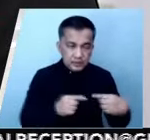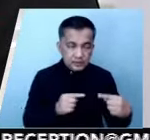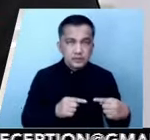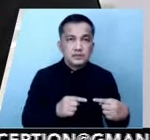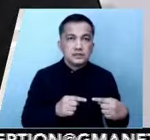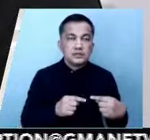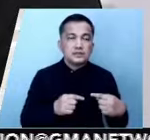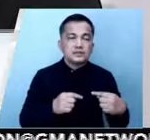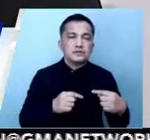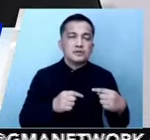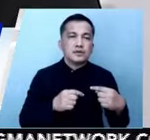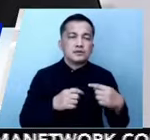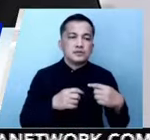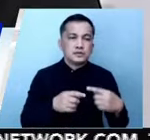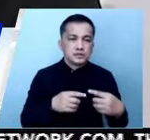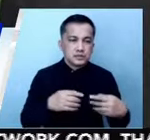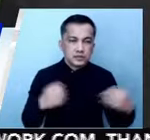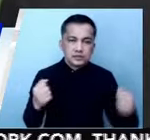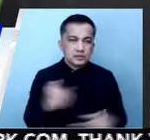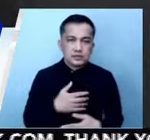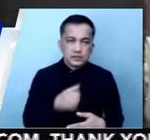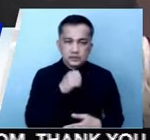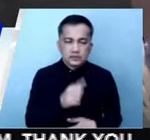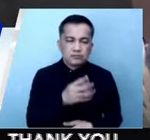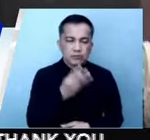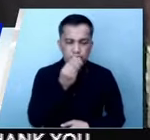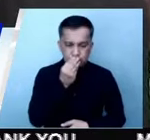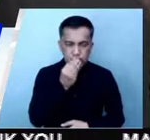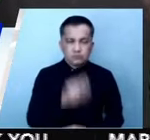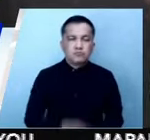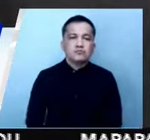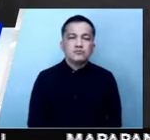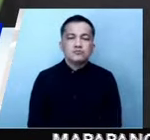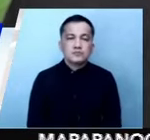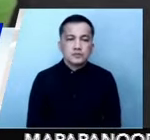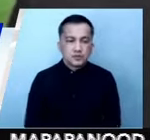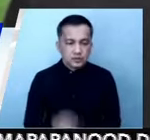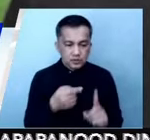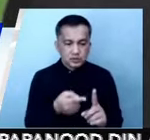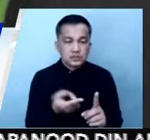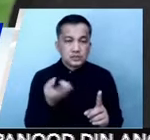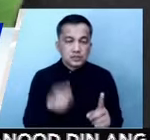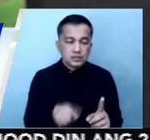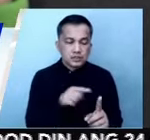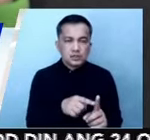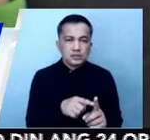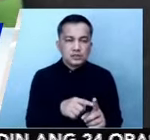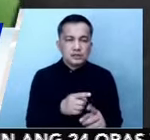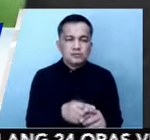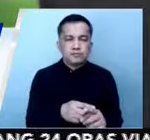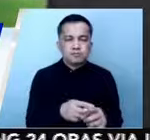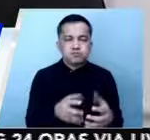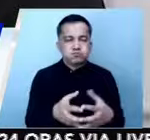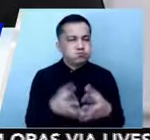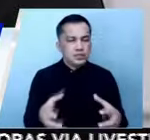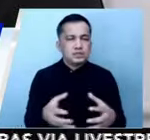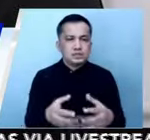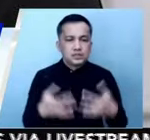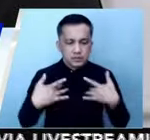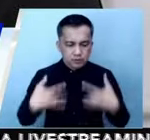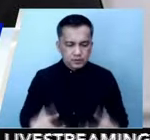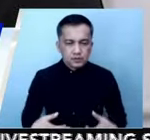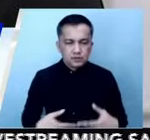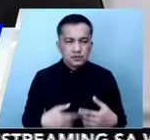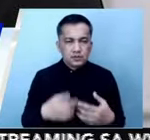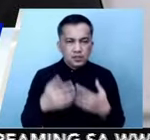niya. Kaya hindi siya nakapagsalita kagad. Dahil sa sinapit, dumanas daw ng matinding depresyon na trauma ang bata.